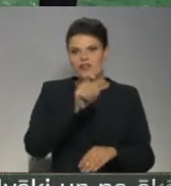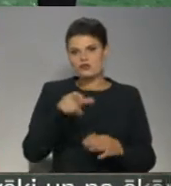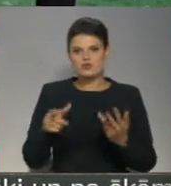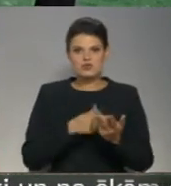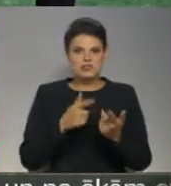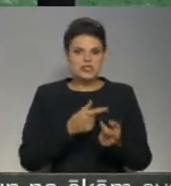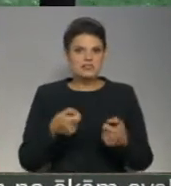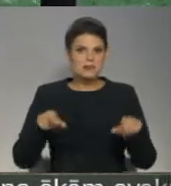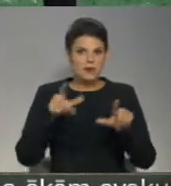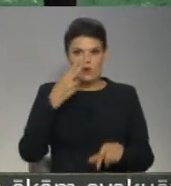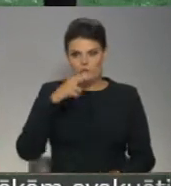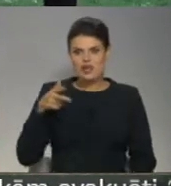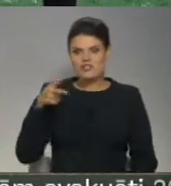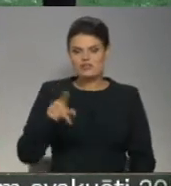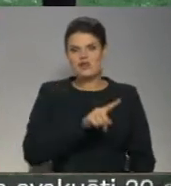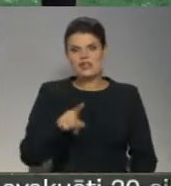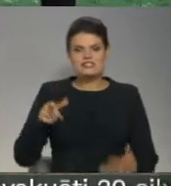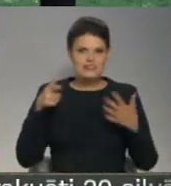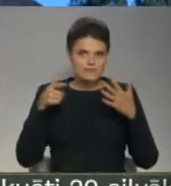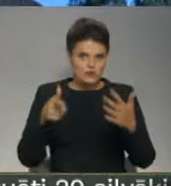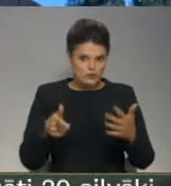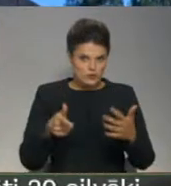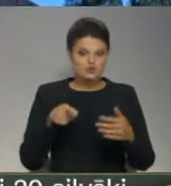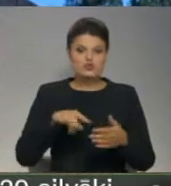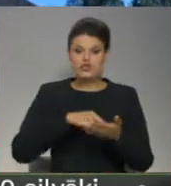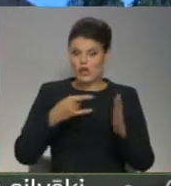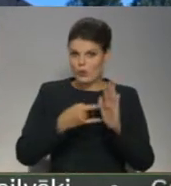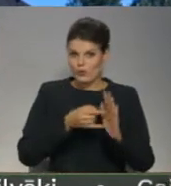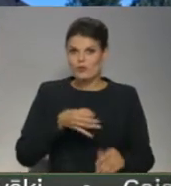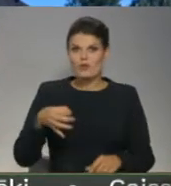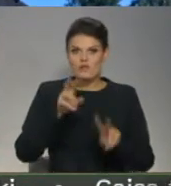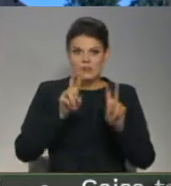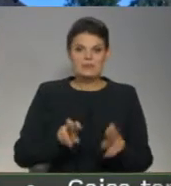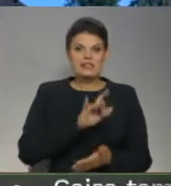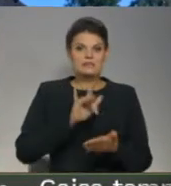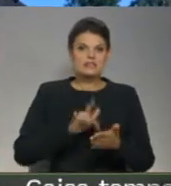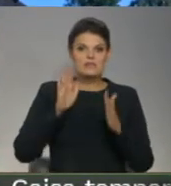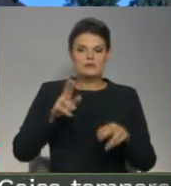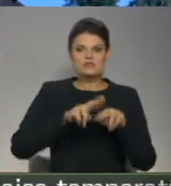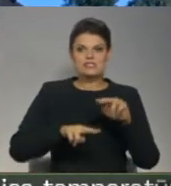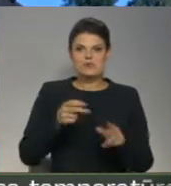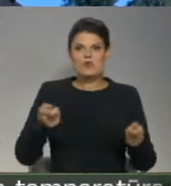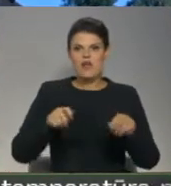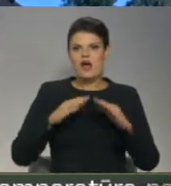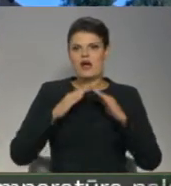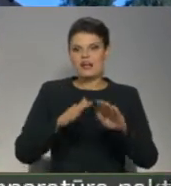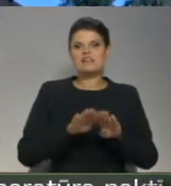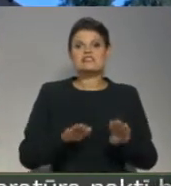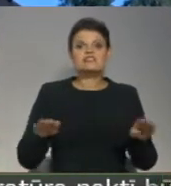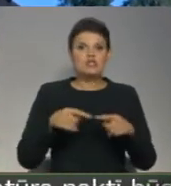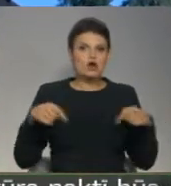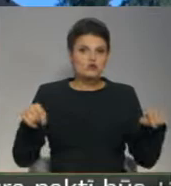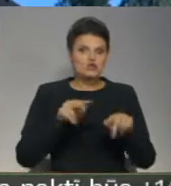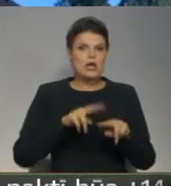pieaudzis no 3000 līdz 7000. Šajā projektā novadpētniecības centram tiks izbūvēta klēts izstāžu zāle,